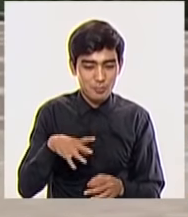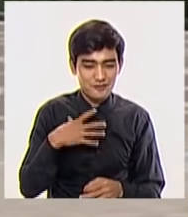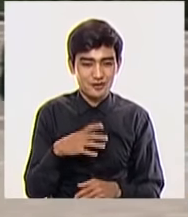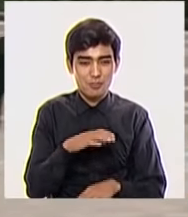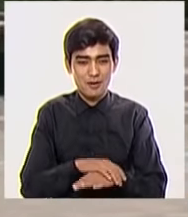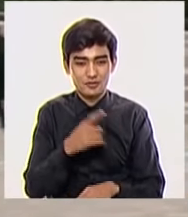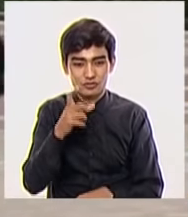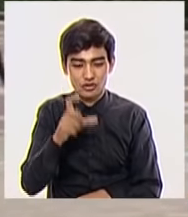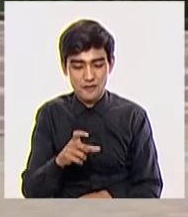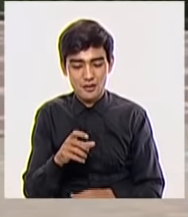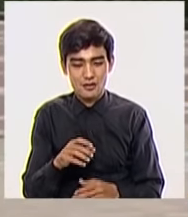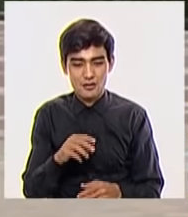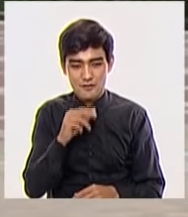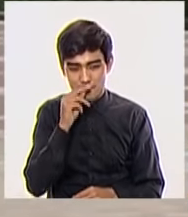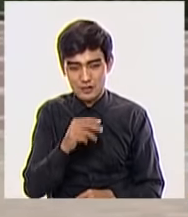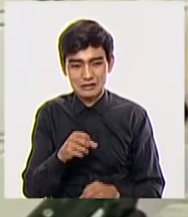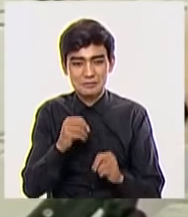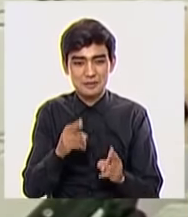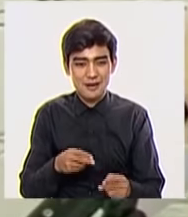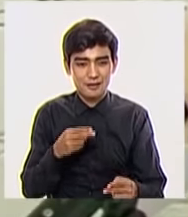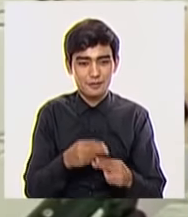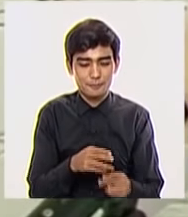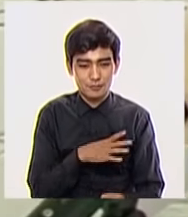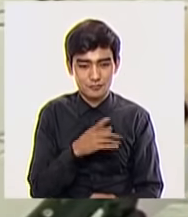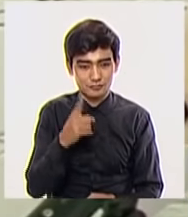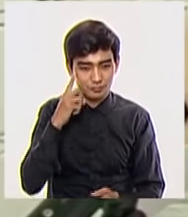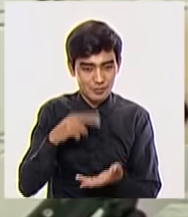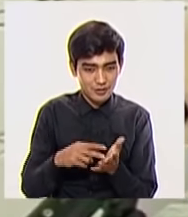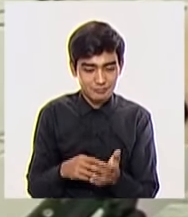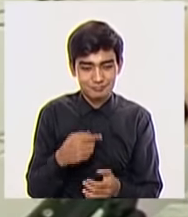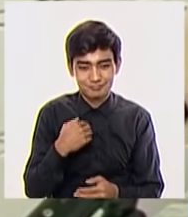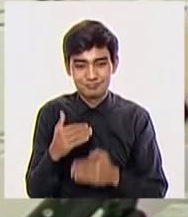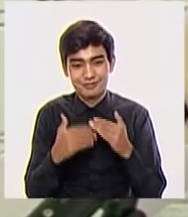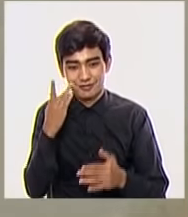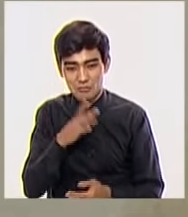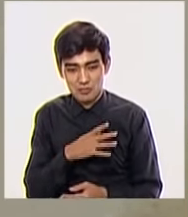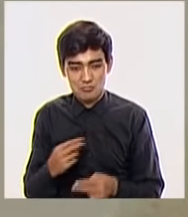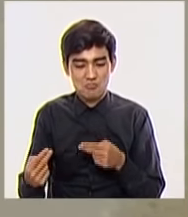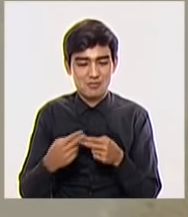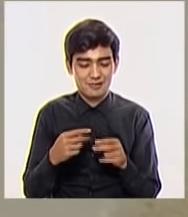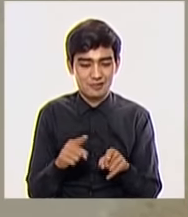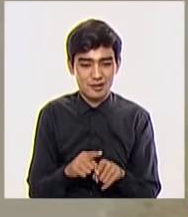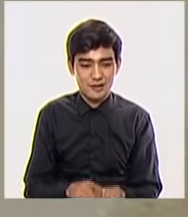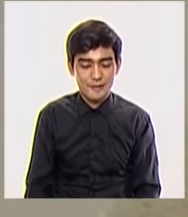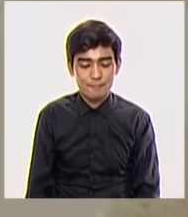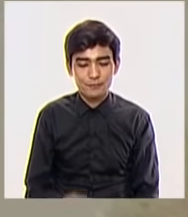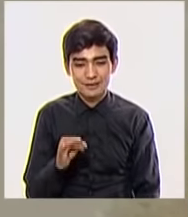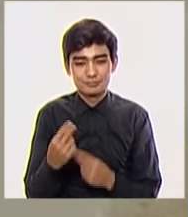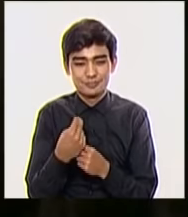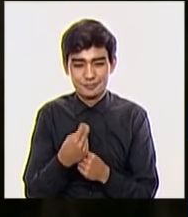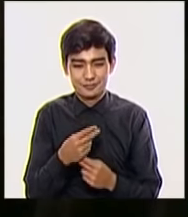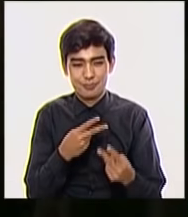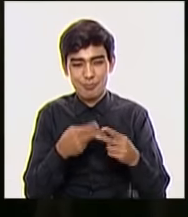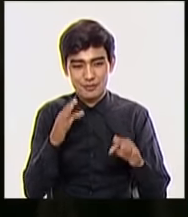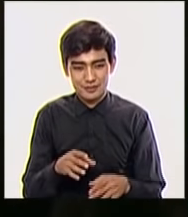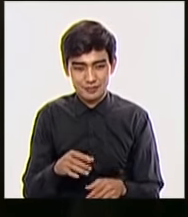заявили, обвинения были сфабрикованы, чтобы помешать его политическим амбициям. Помимо отбывания в исправительной колонии в